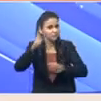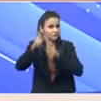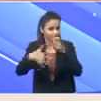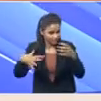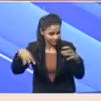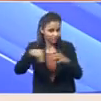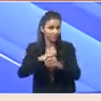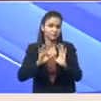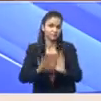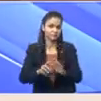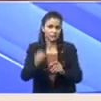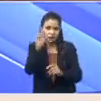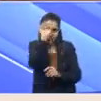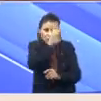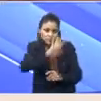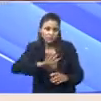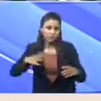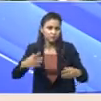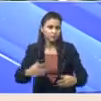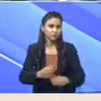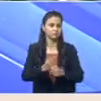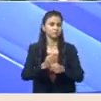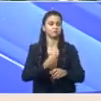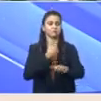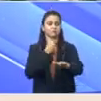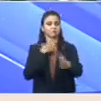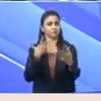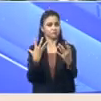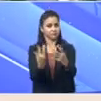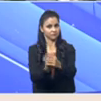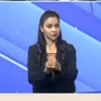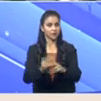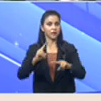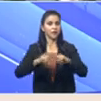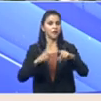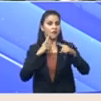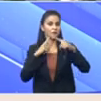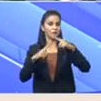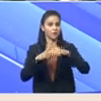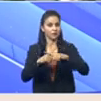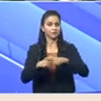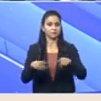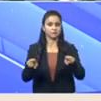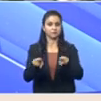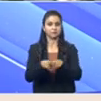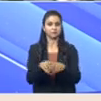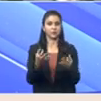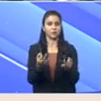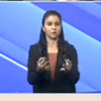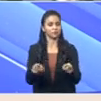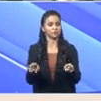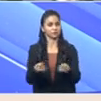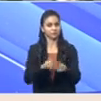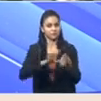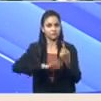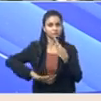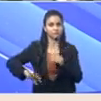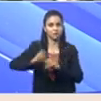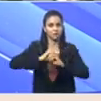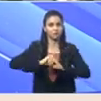लीजिए। देश की एकता के मंत्र के साथ ही फिटनेस के मंत्र को भी हर तरफ